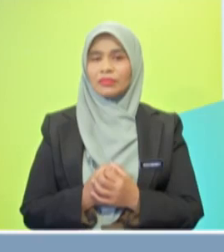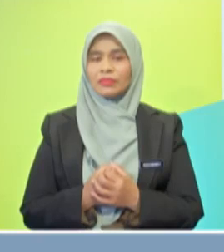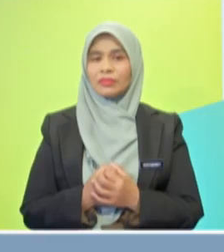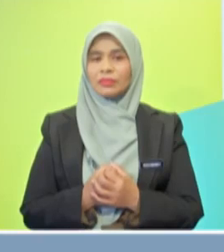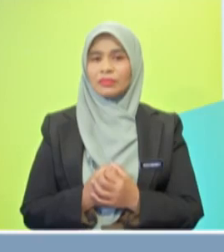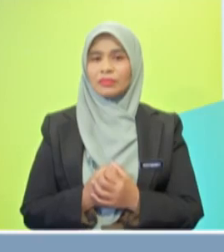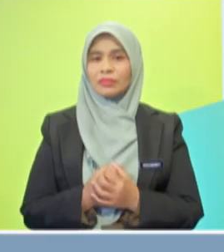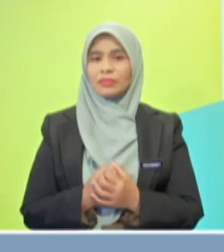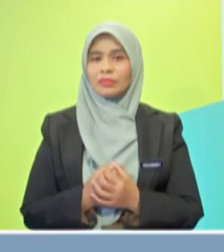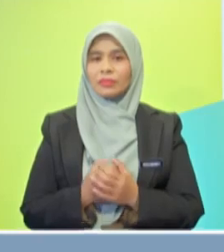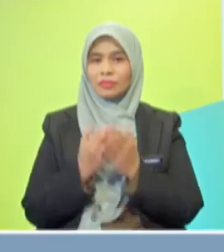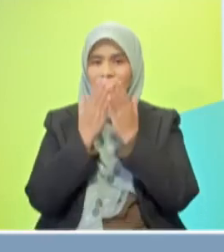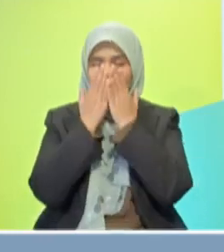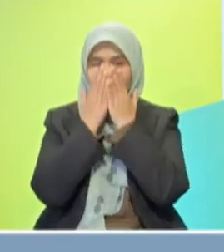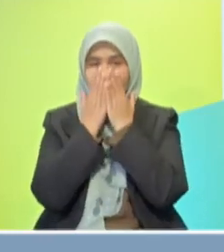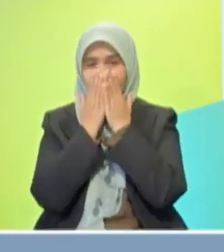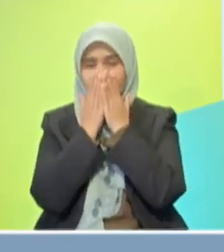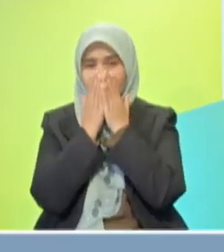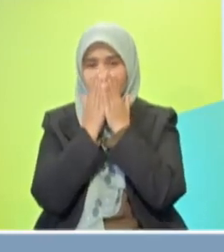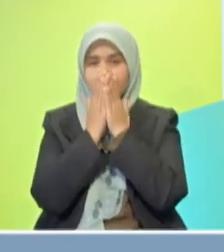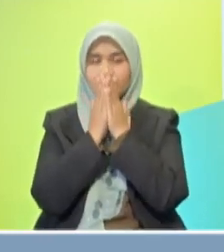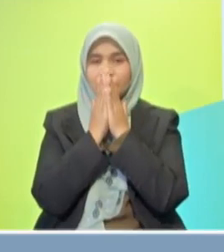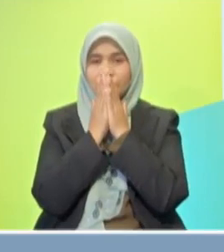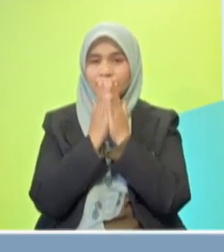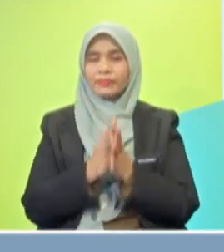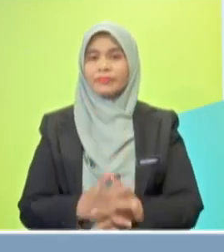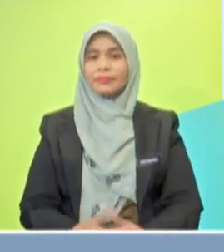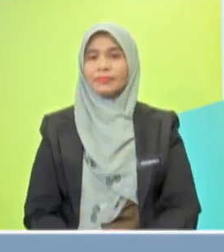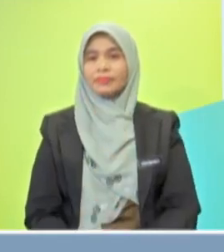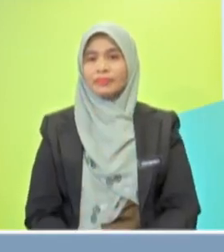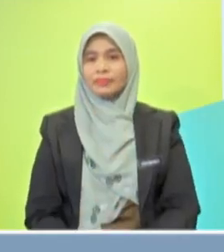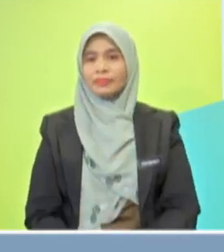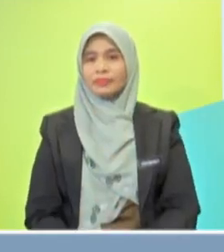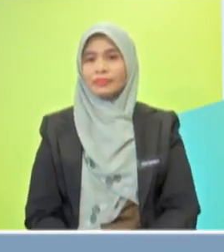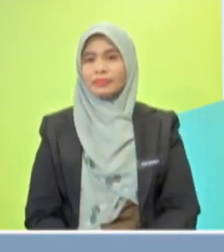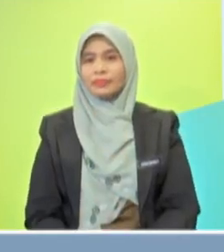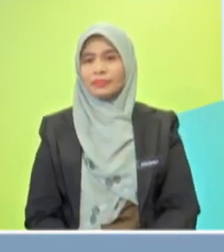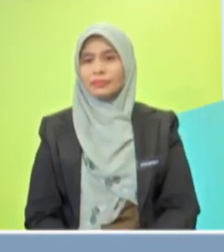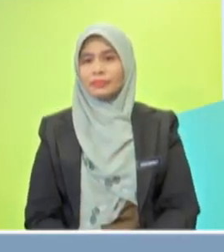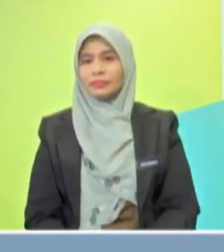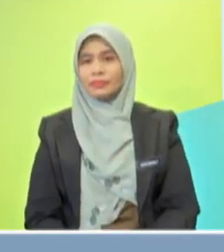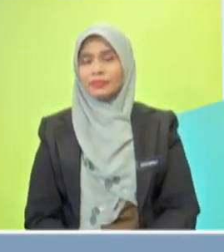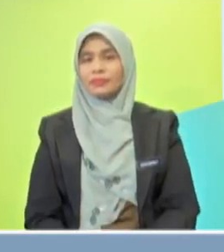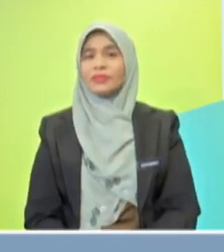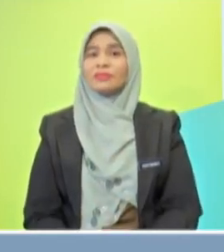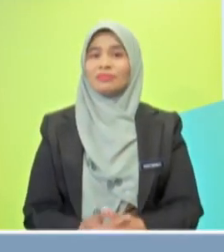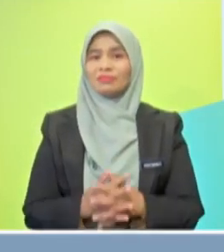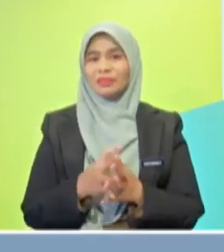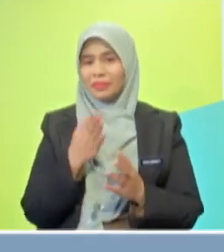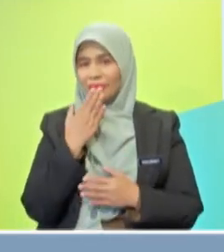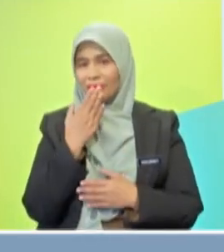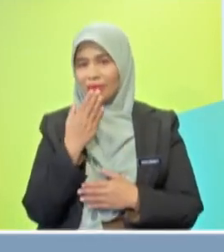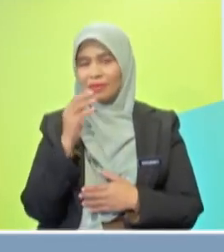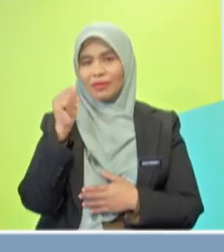ya rabbal alamin. Amin. Amin ya rabbal alamin. Okay, alhamdulillah Iman.